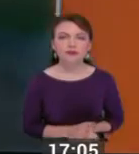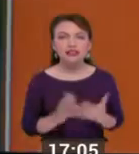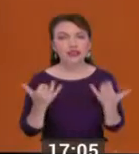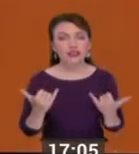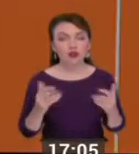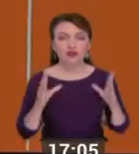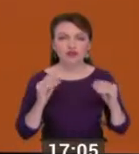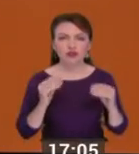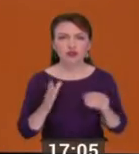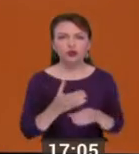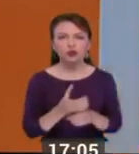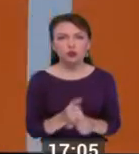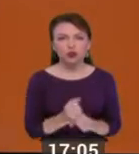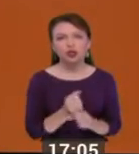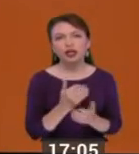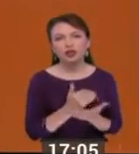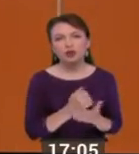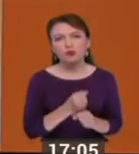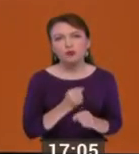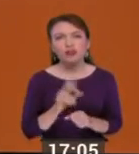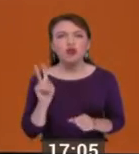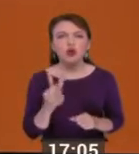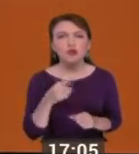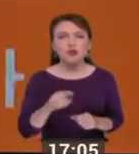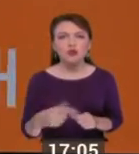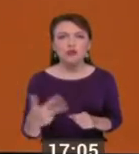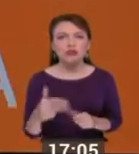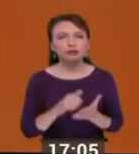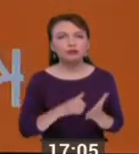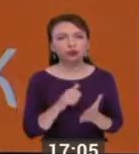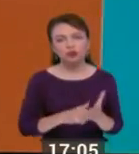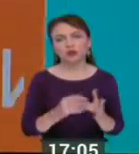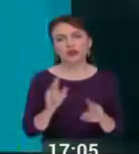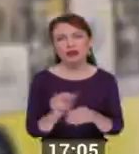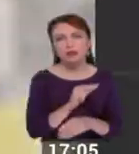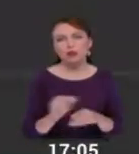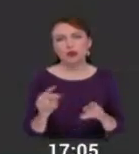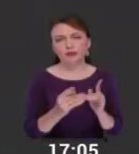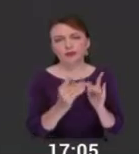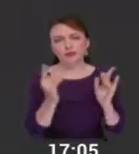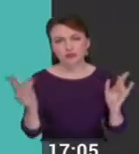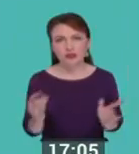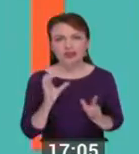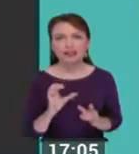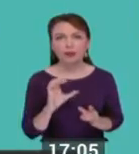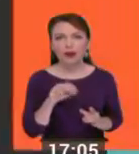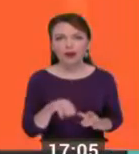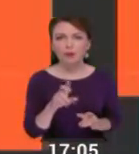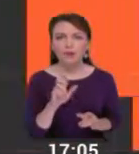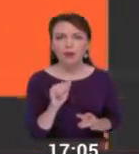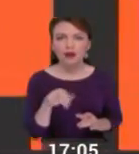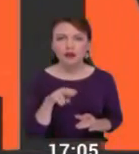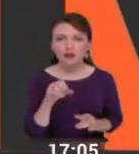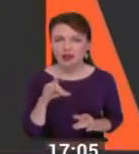Сьогодні ввечері буде скорочений режим роботи тролейбусів номер 30 через ремонт контактної мережі на проспекті Степана Бандери.